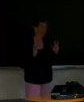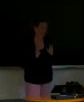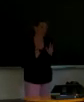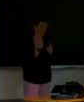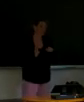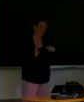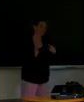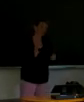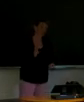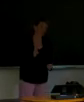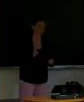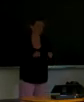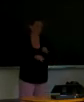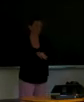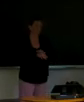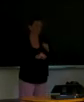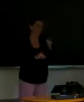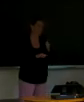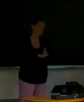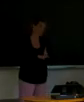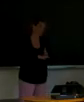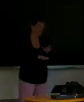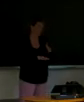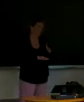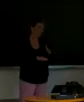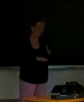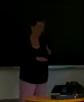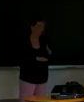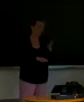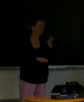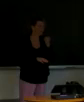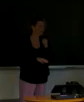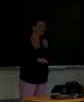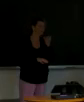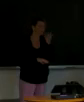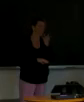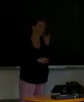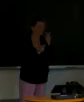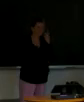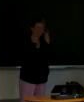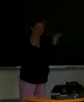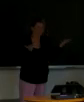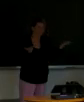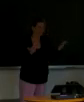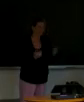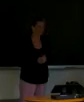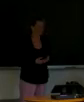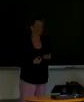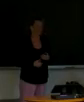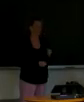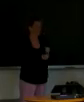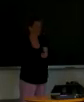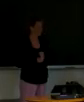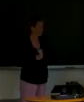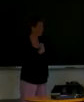metà settembre, e quindi vi lascio ai miei colleghi e, come dire, a presto,